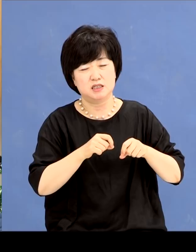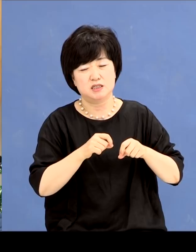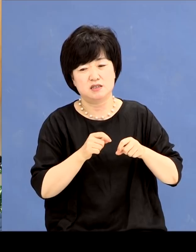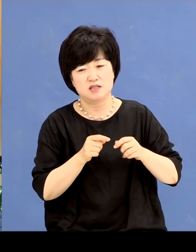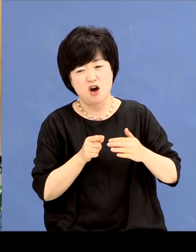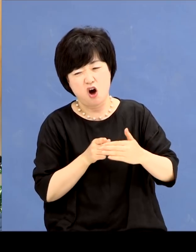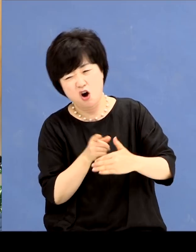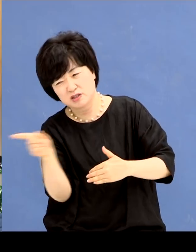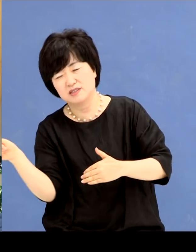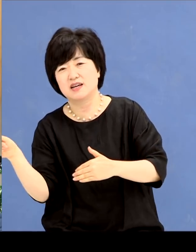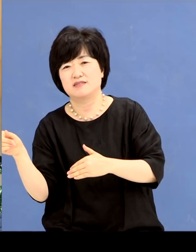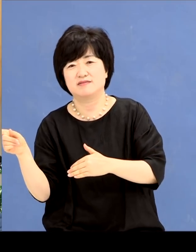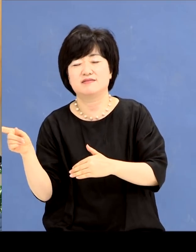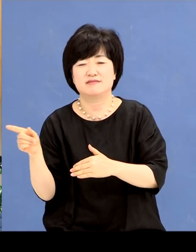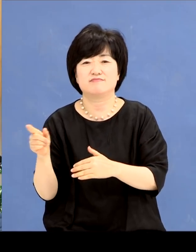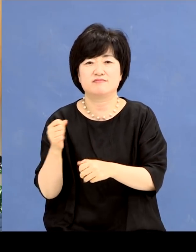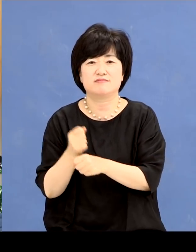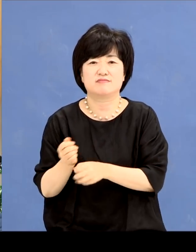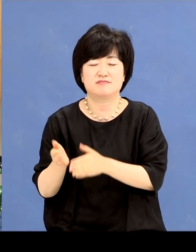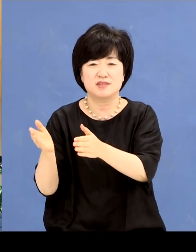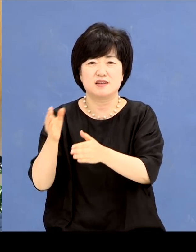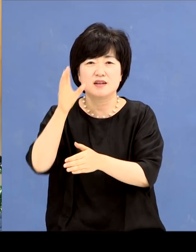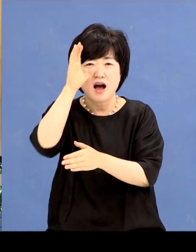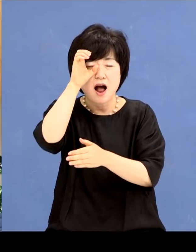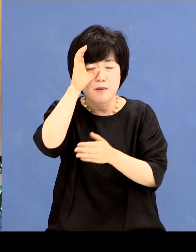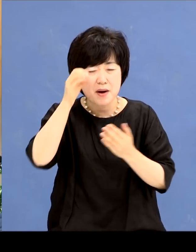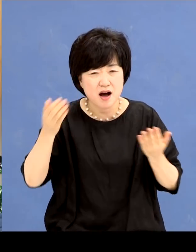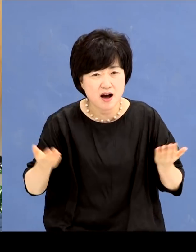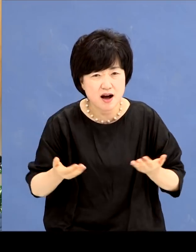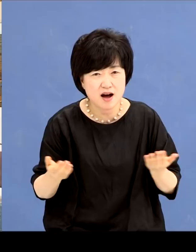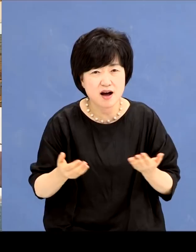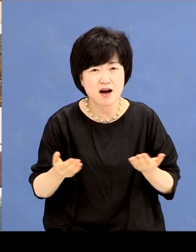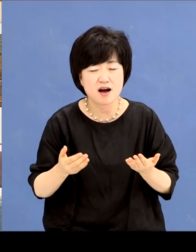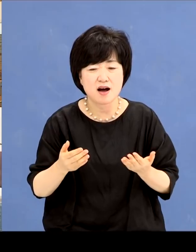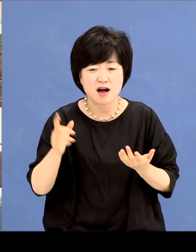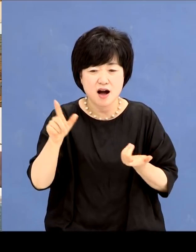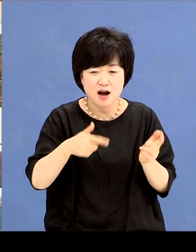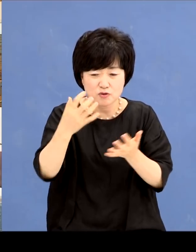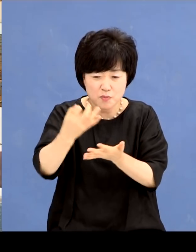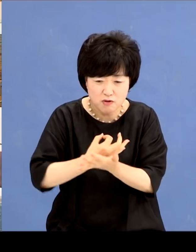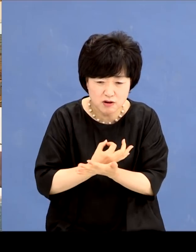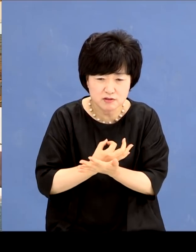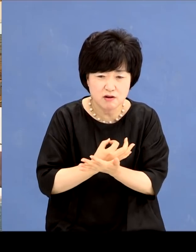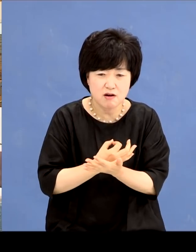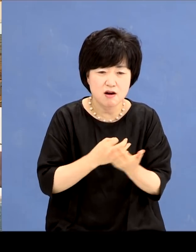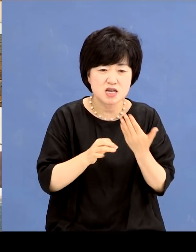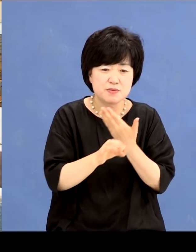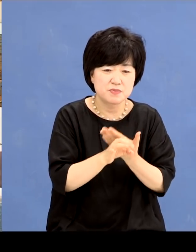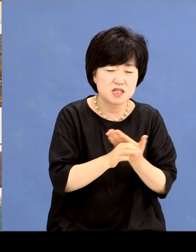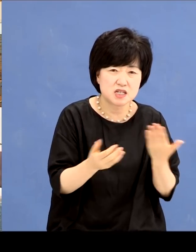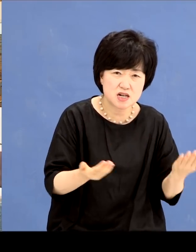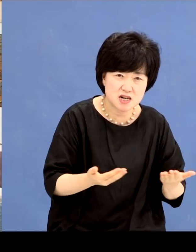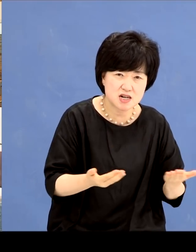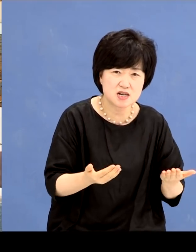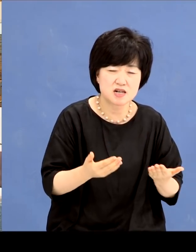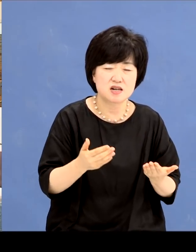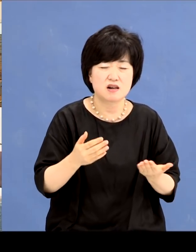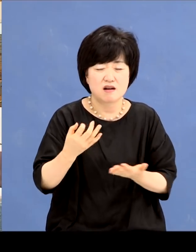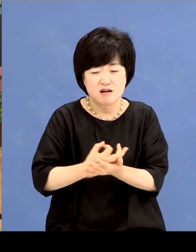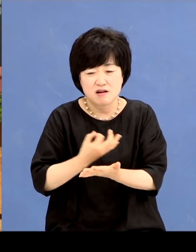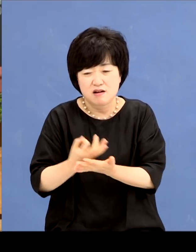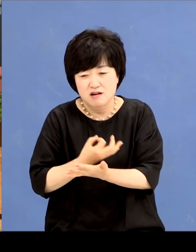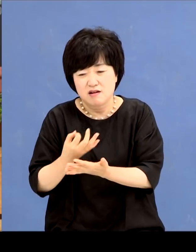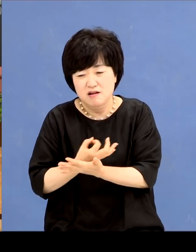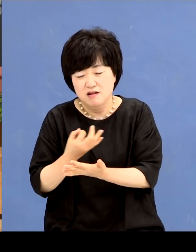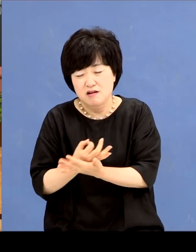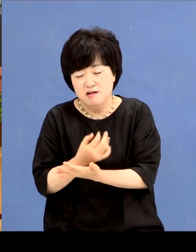네. 그리고 우리 친구들이 또 대개 아르바이트로 생계를 유지하고 있다 보니 정말 하루 벌어서 하루 비정규직이죠. 네. 살고, 하루 벌어서 하루